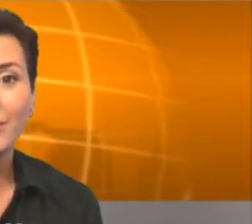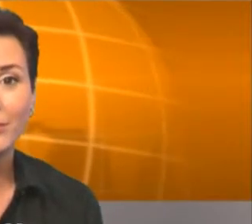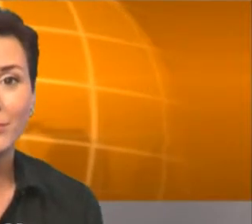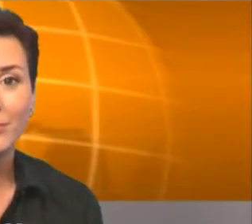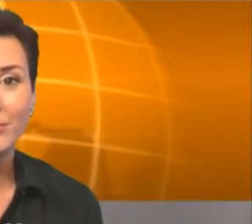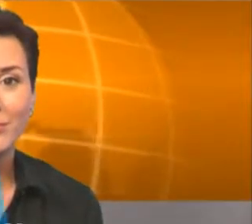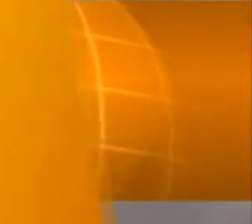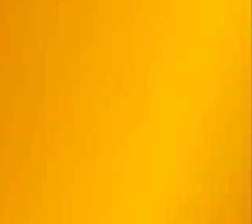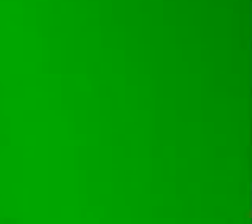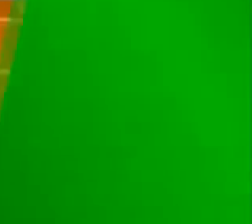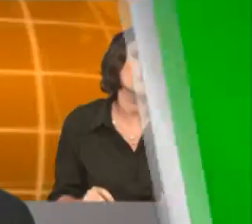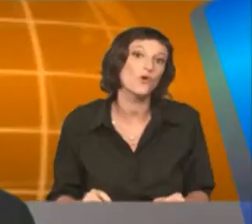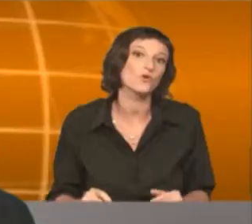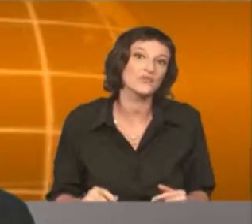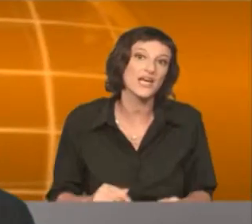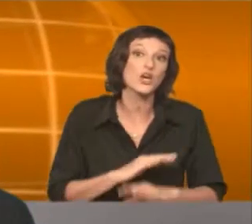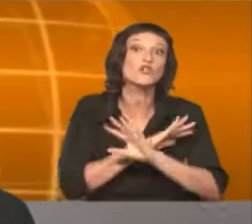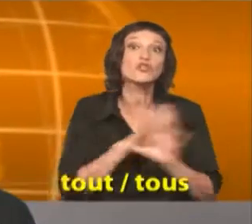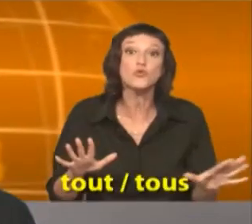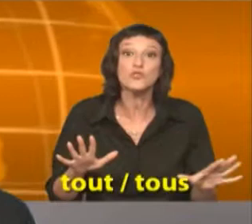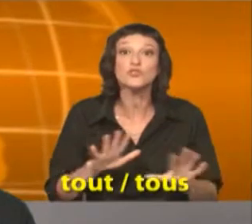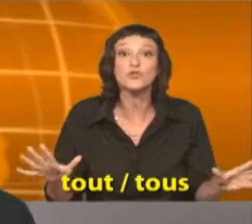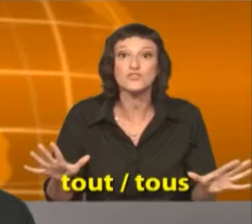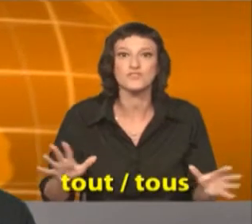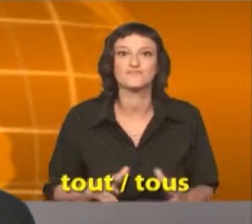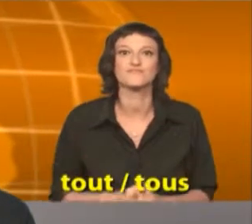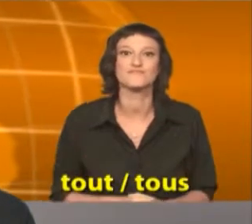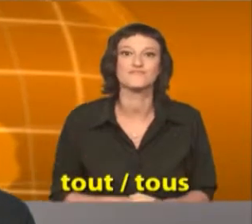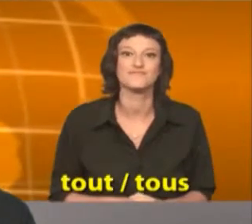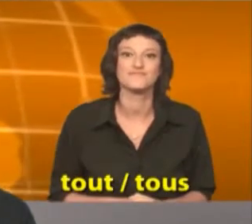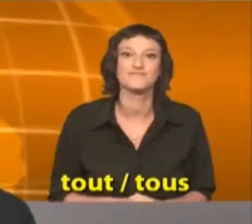Nulla. Ou, au contraire, tout, tous.